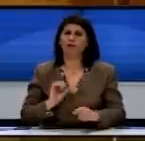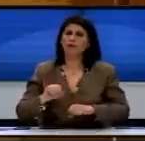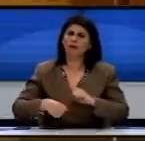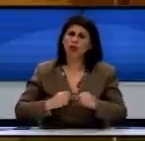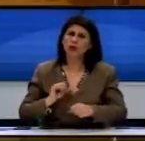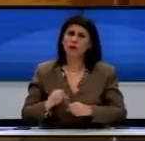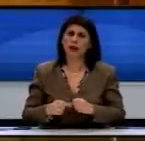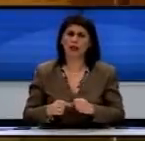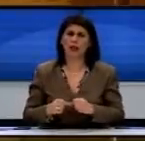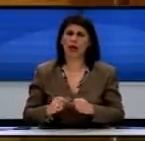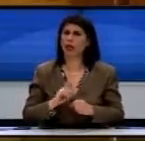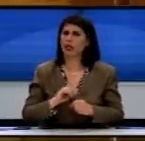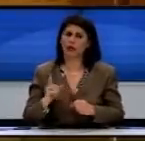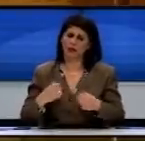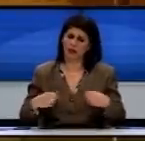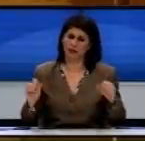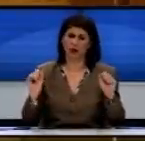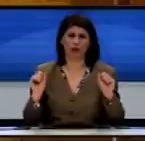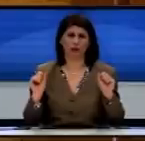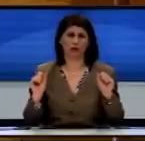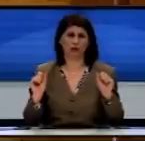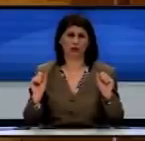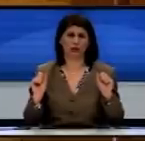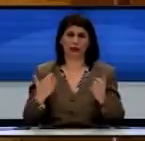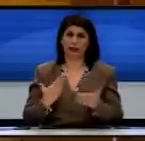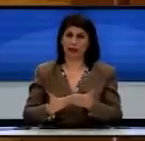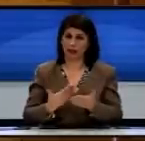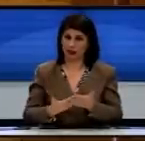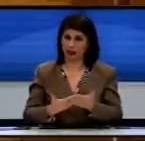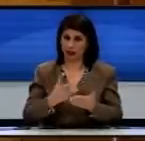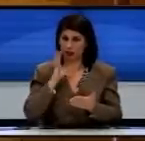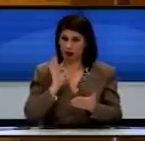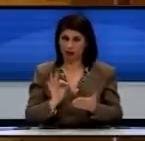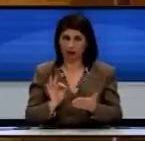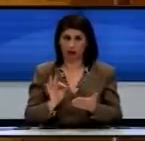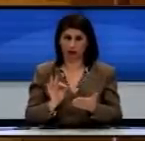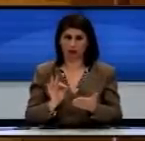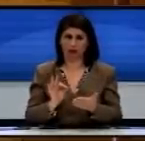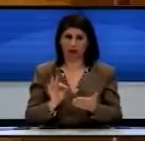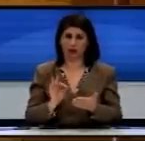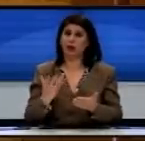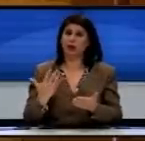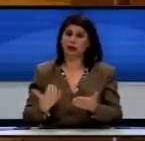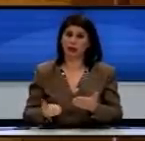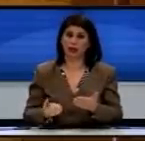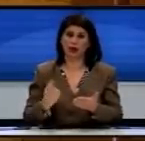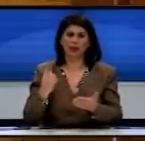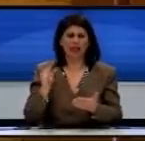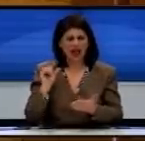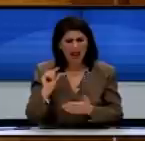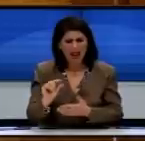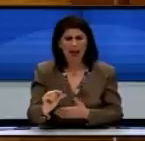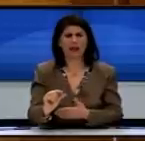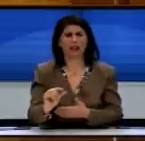να μην διαφωνήσουμε για στοιχεία της πραγματικότητας και να έχουμε ένα